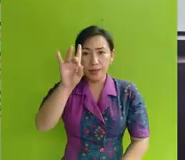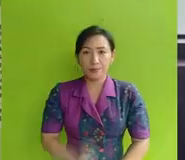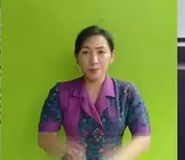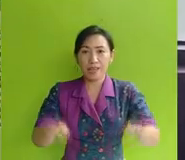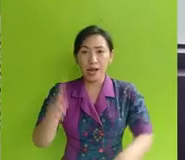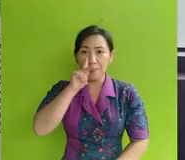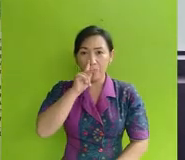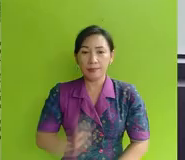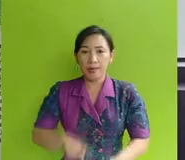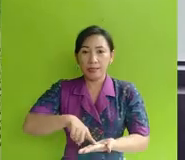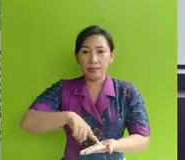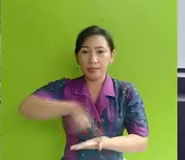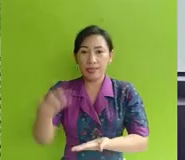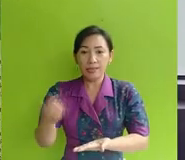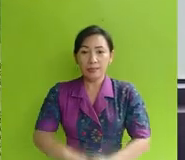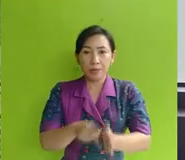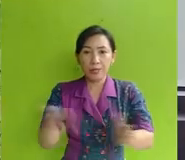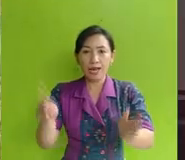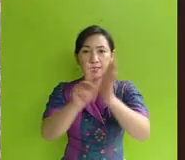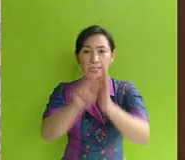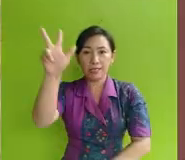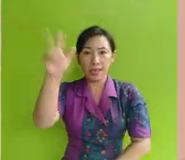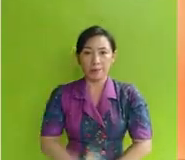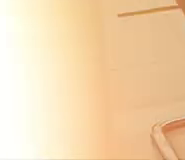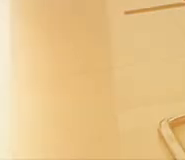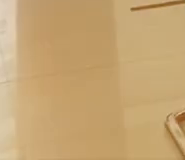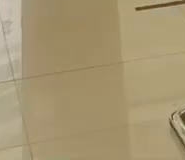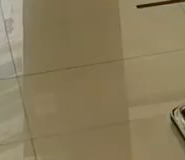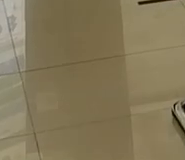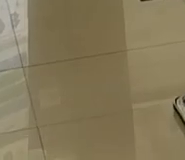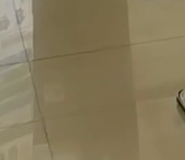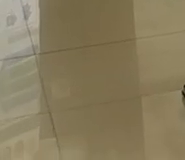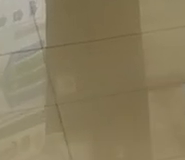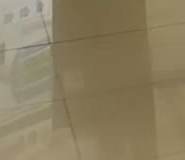8. Meja Bank Dana Pihak Ketiga.